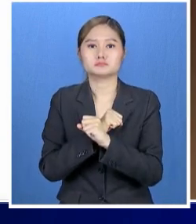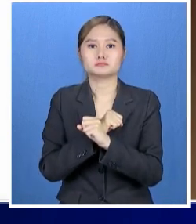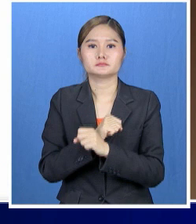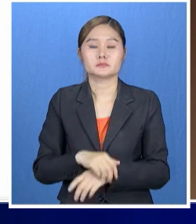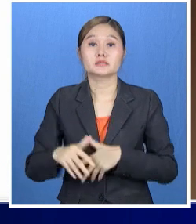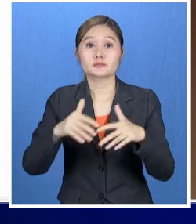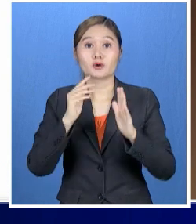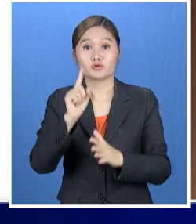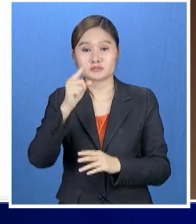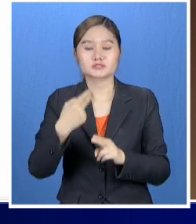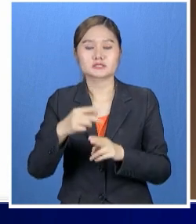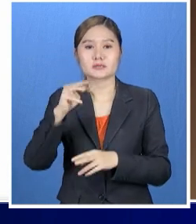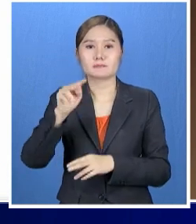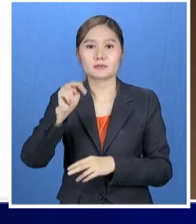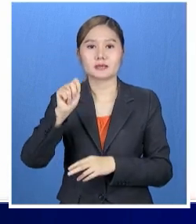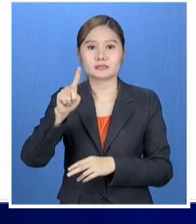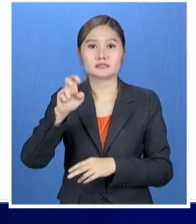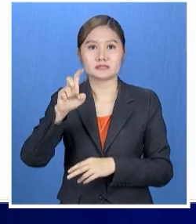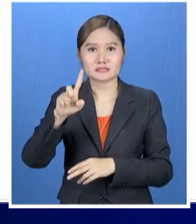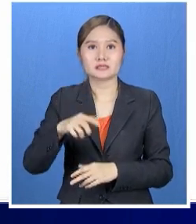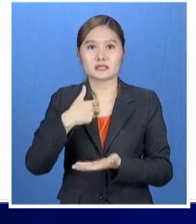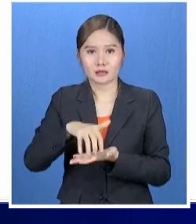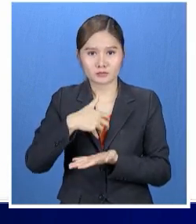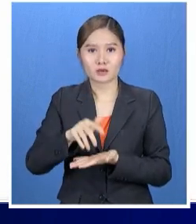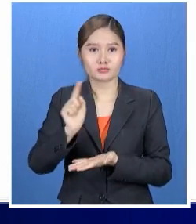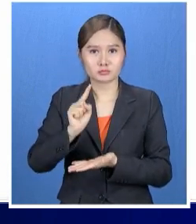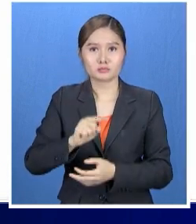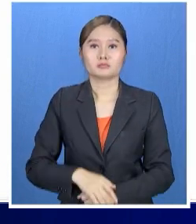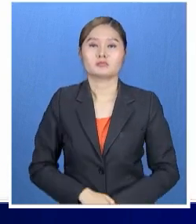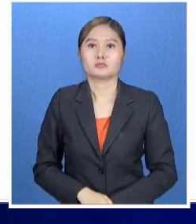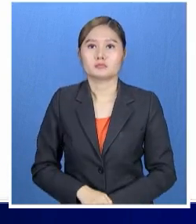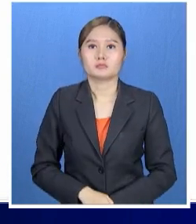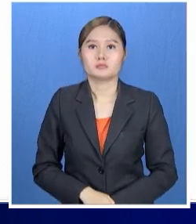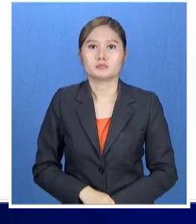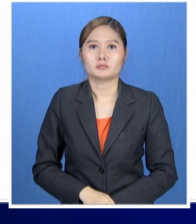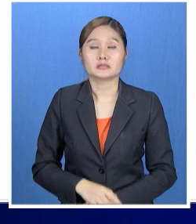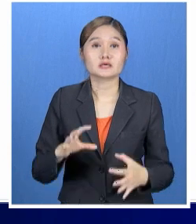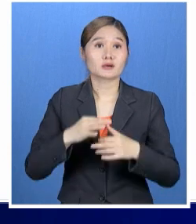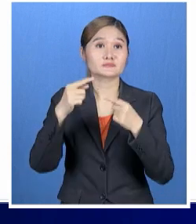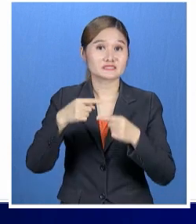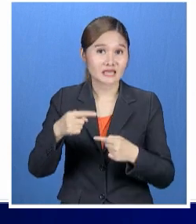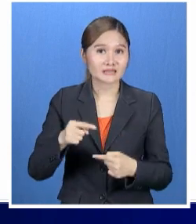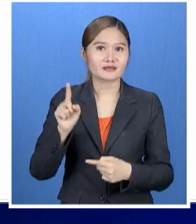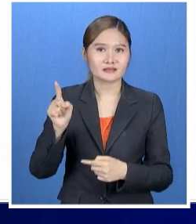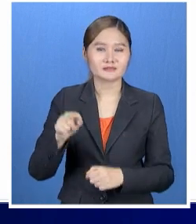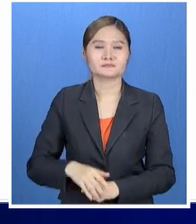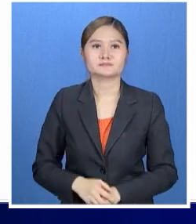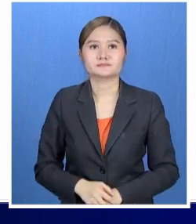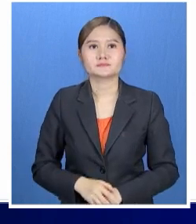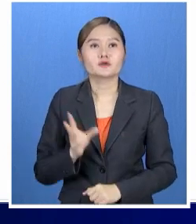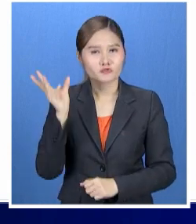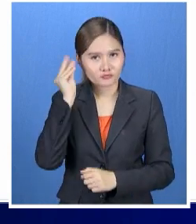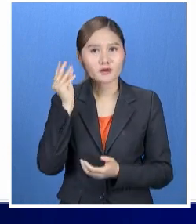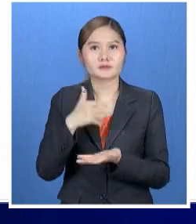หนึ่งในชาวบ้านก็คือคุณมณีโสรัมภาพูดกับทีมข่าวอย่างไรนะฮะเกี่ยวกับเรื่องแชทลับที่พระส่งไปล